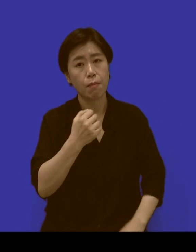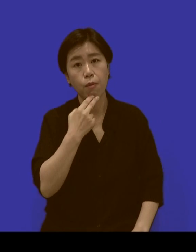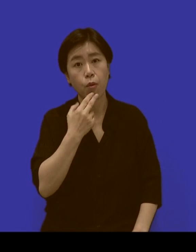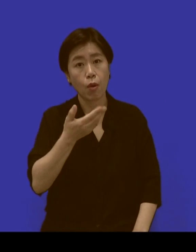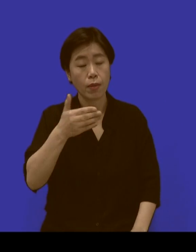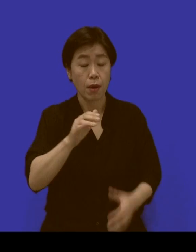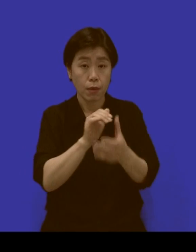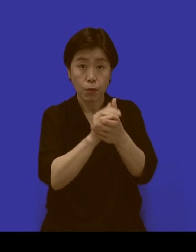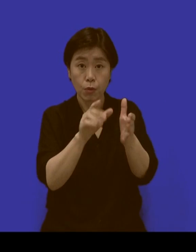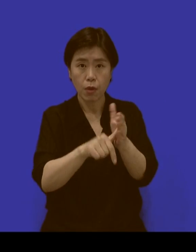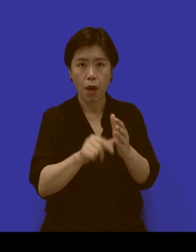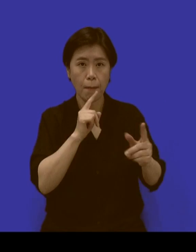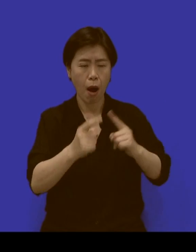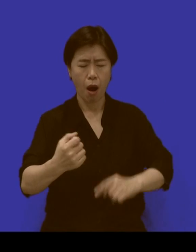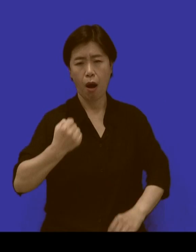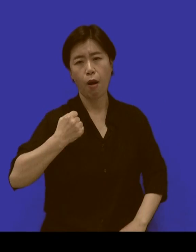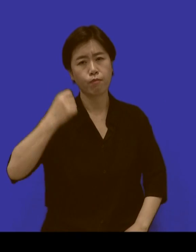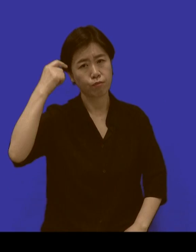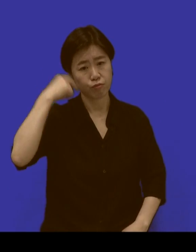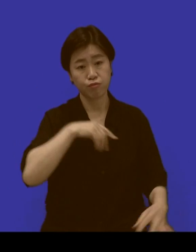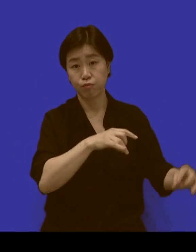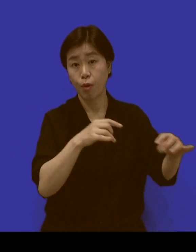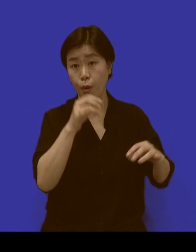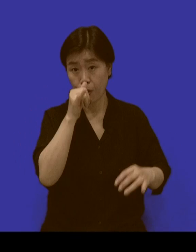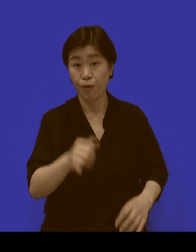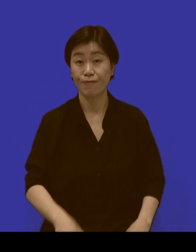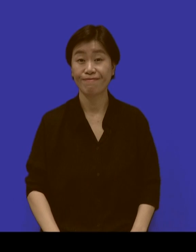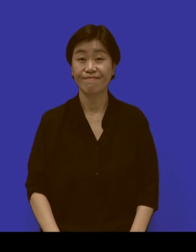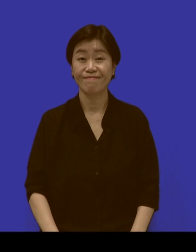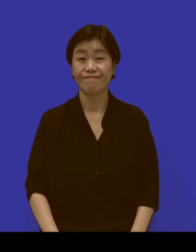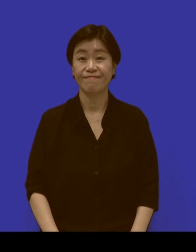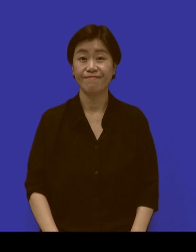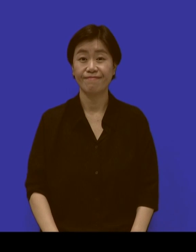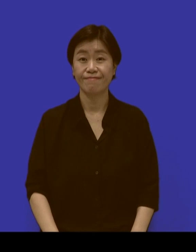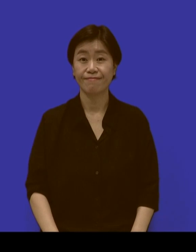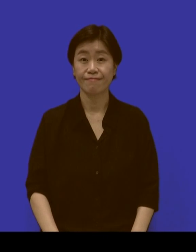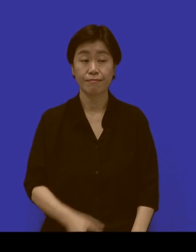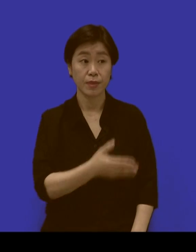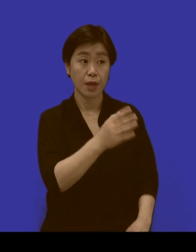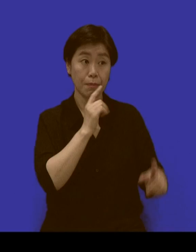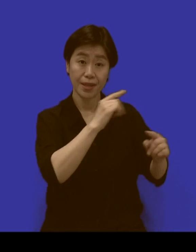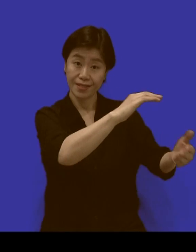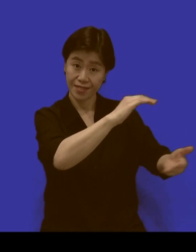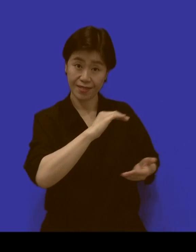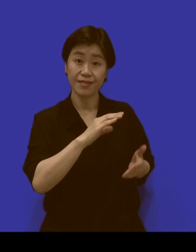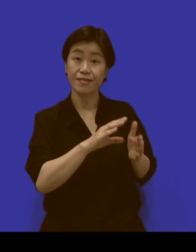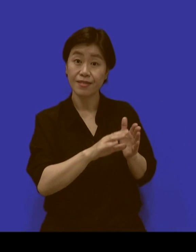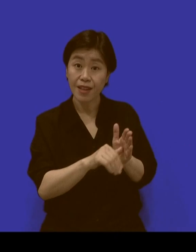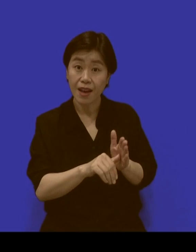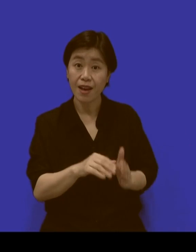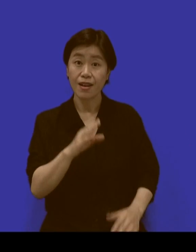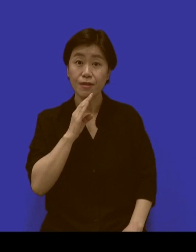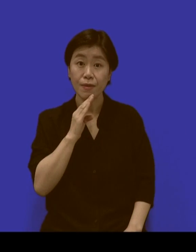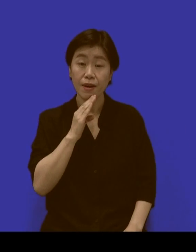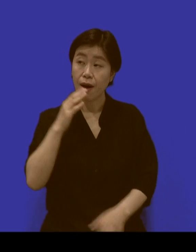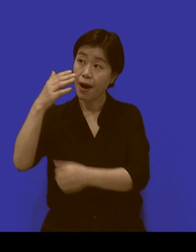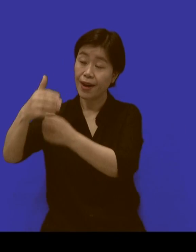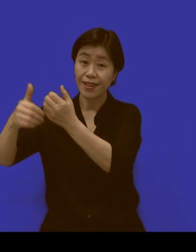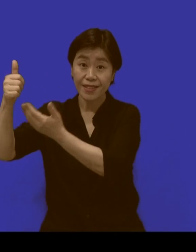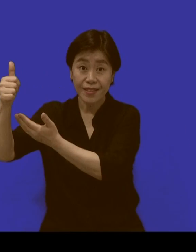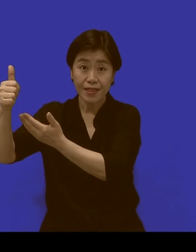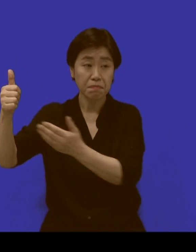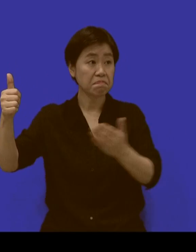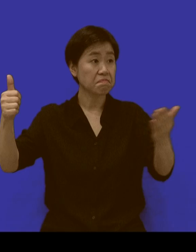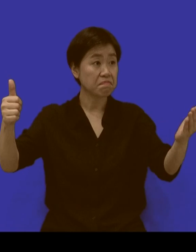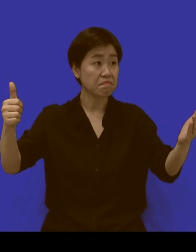해주셔서 하나님께서 네. 미루어 주신 게 아닌가라는 그래요. 생각이 드네요. 네. 교수님 말씀 들으니까 진짜 하나님과 친밀하신 것 같다는